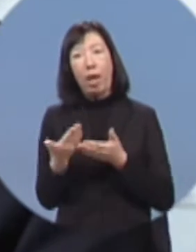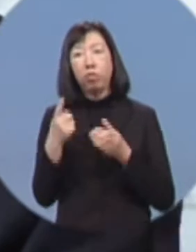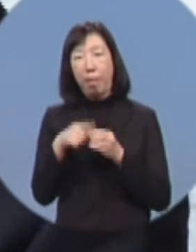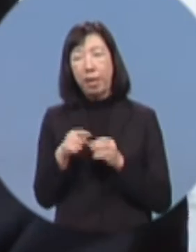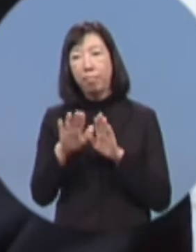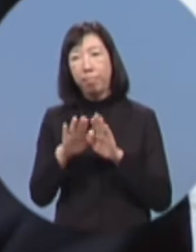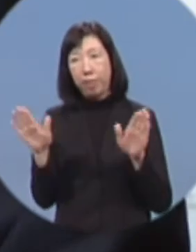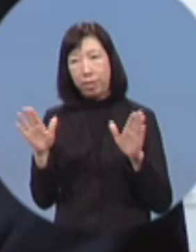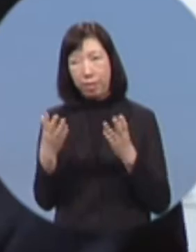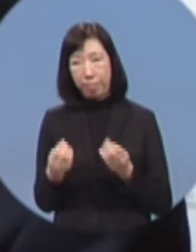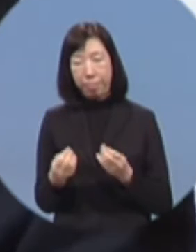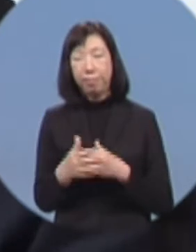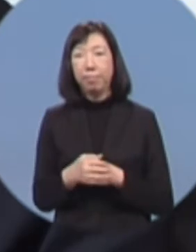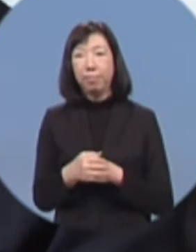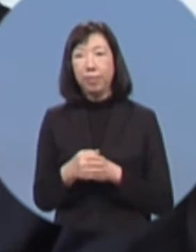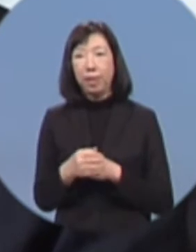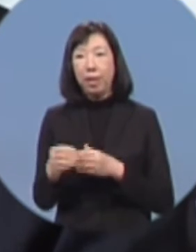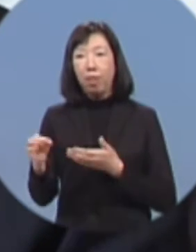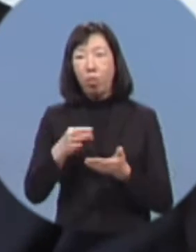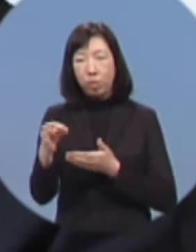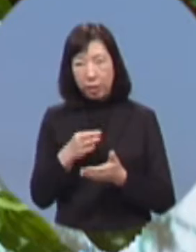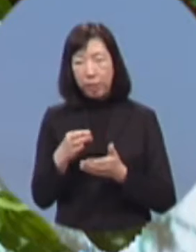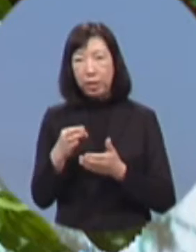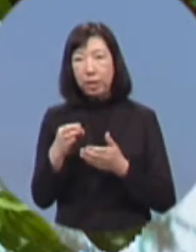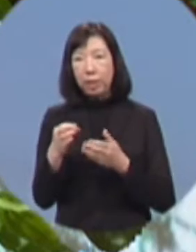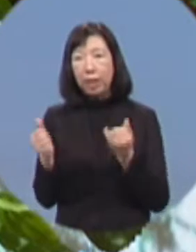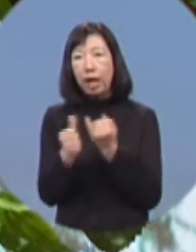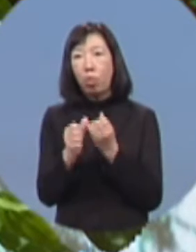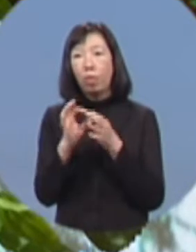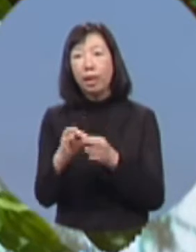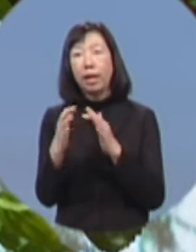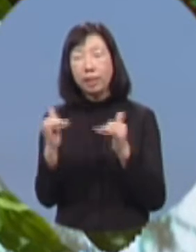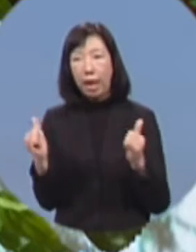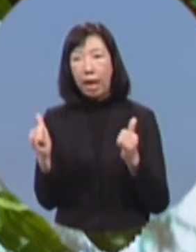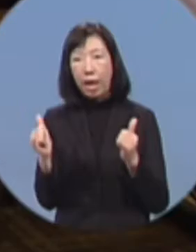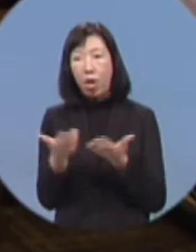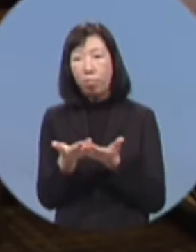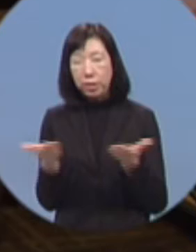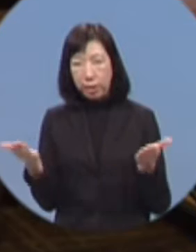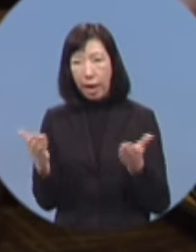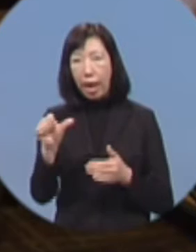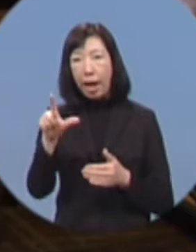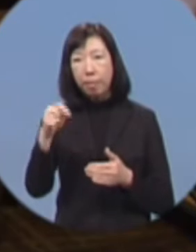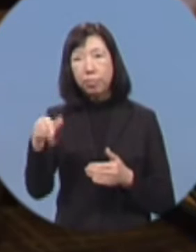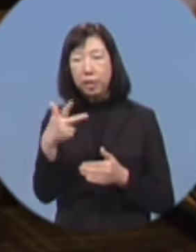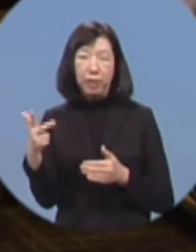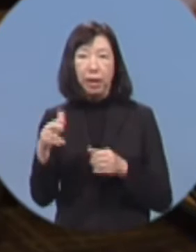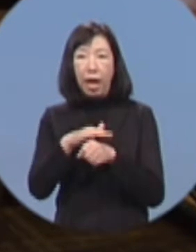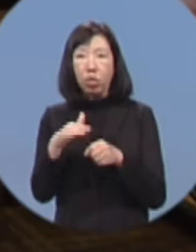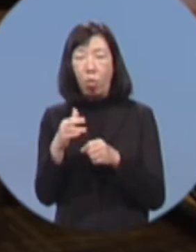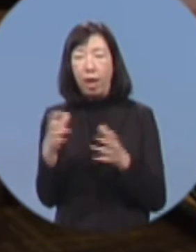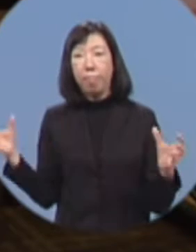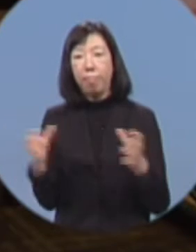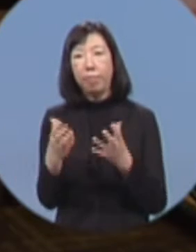開催されたもので、卸売会社やブライダル関係者、生花店、アレンジメント愛好家などが